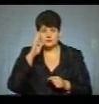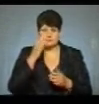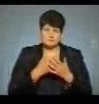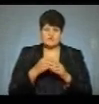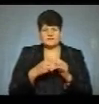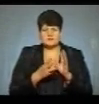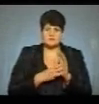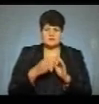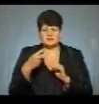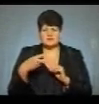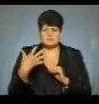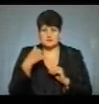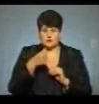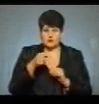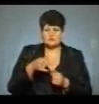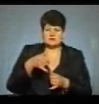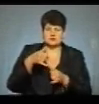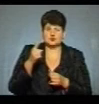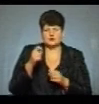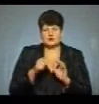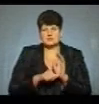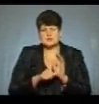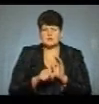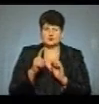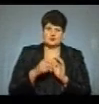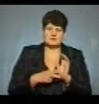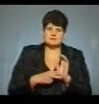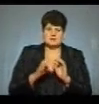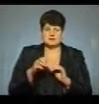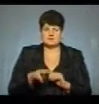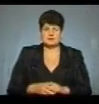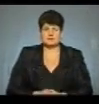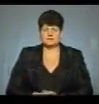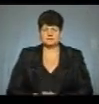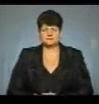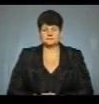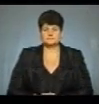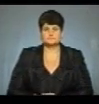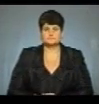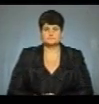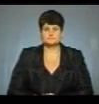вигляд 18-25 років, його зріст 160-170 сантиметрів.